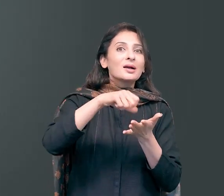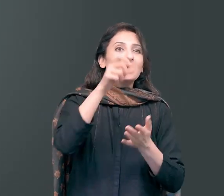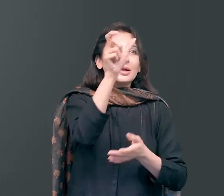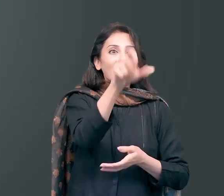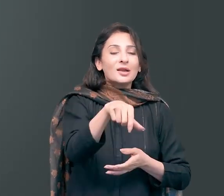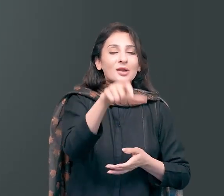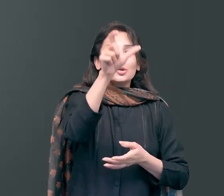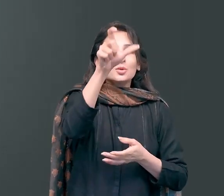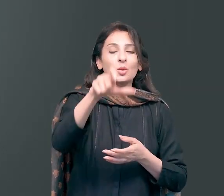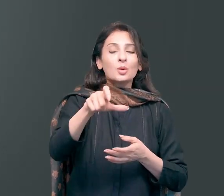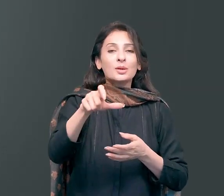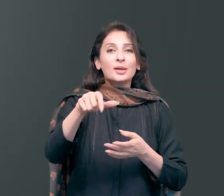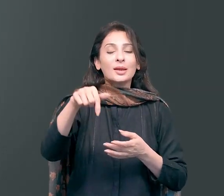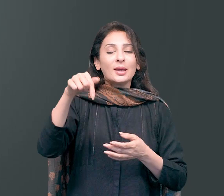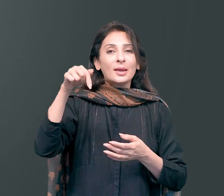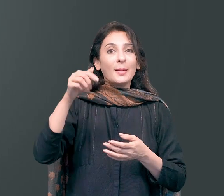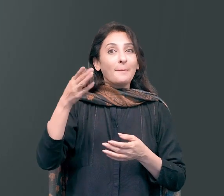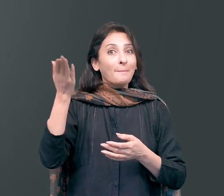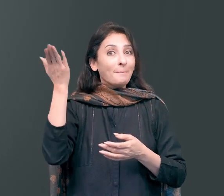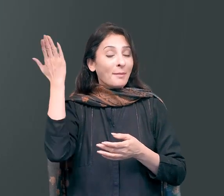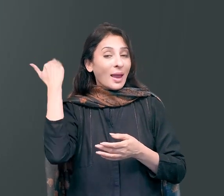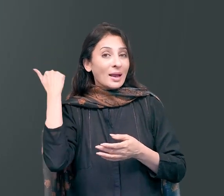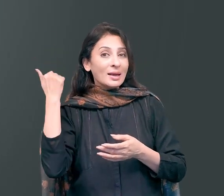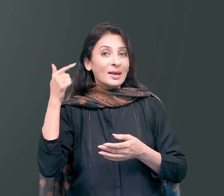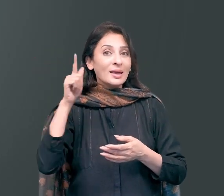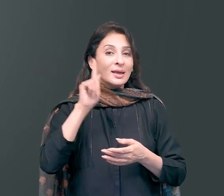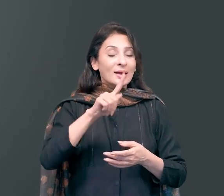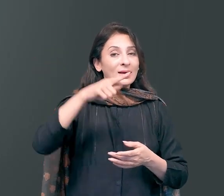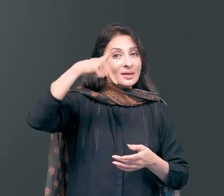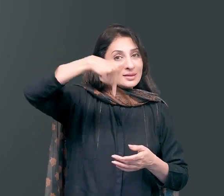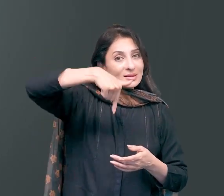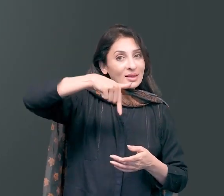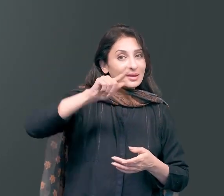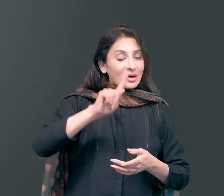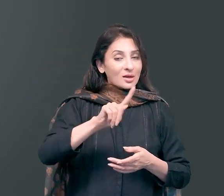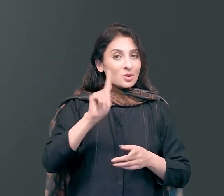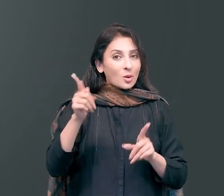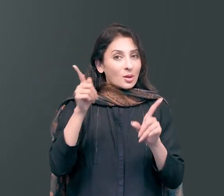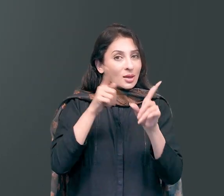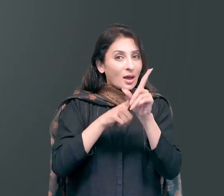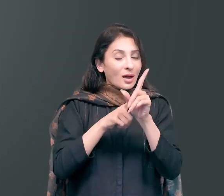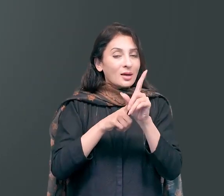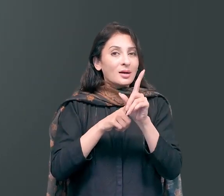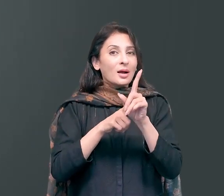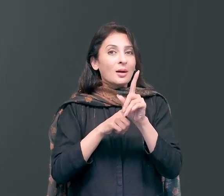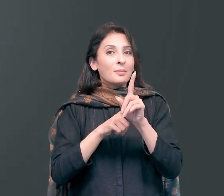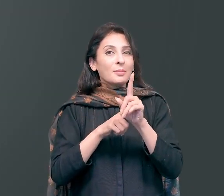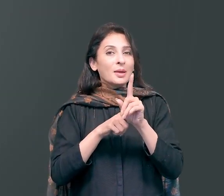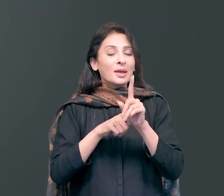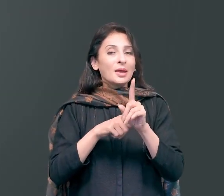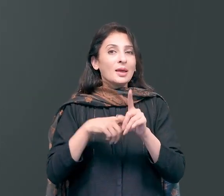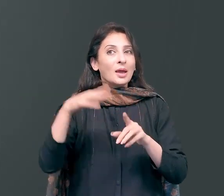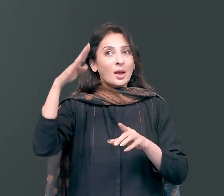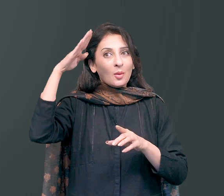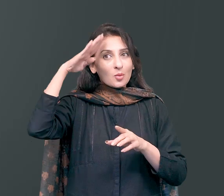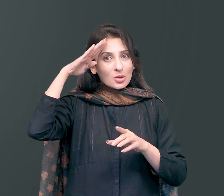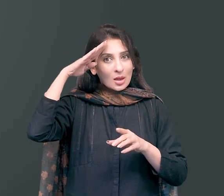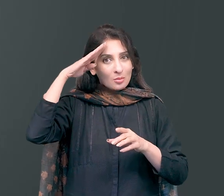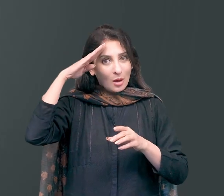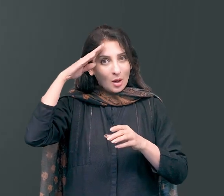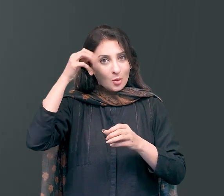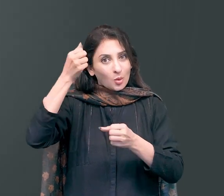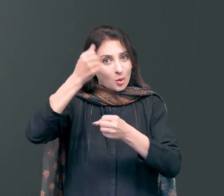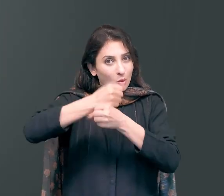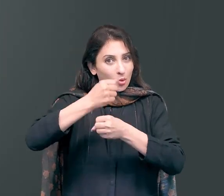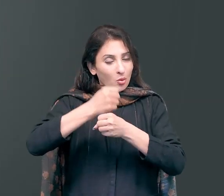جب محمد بن قاسم نے سندھ پر حملہ کیا اور سندھ کو عرب ریاست میں، عرب امپائر